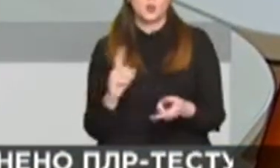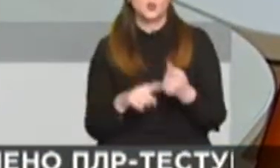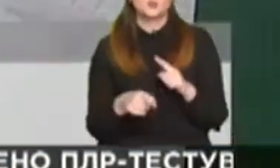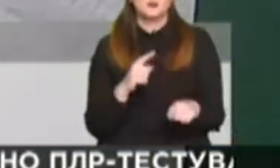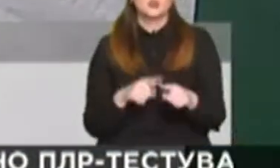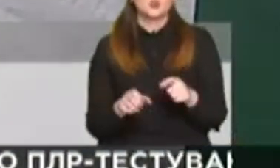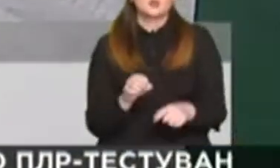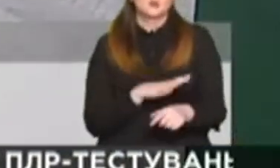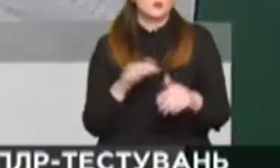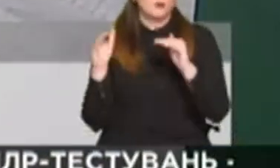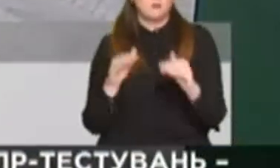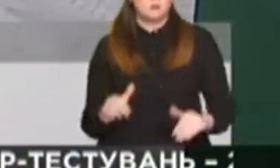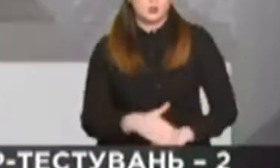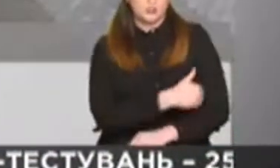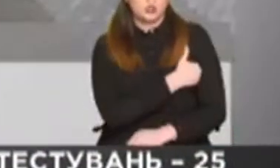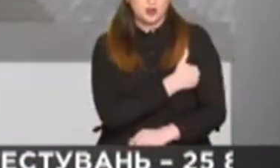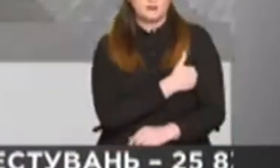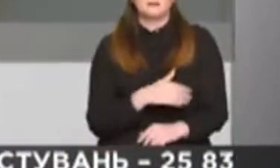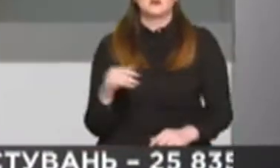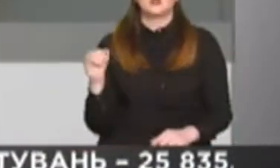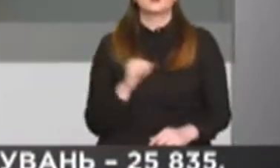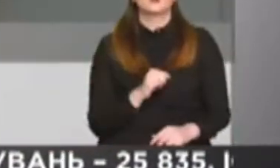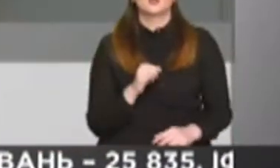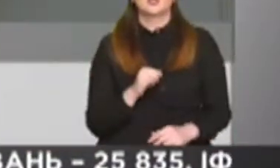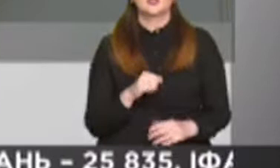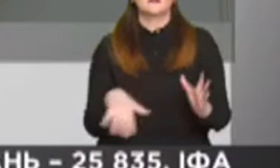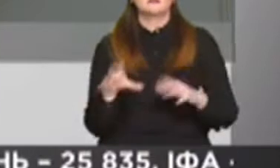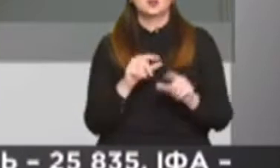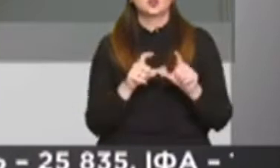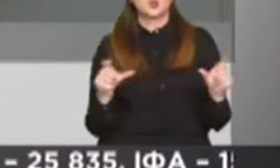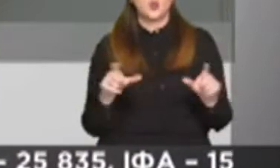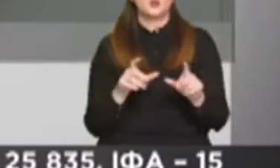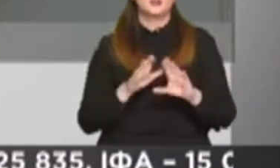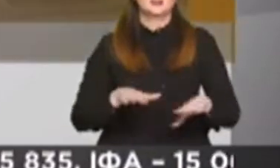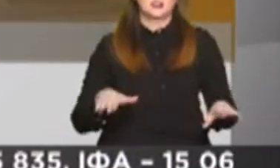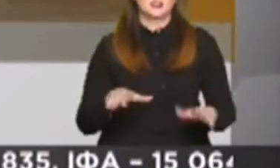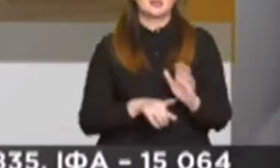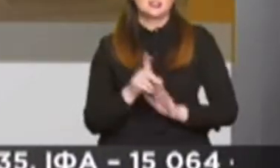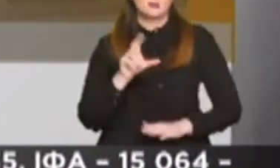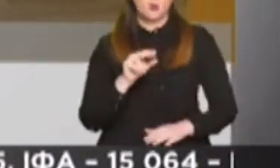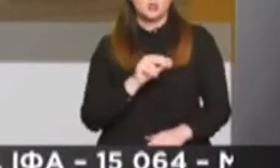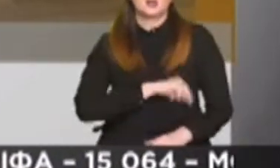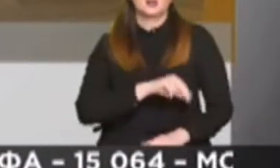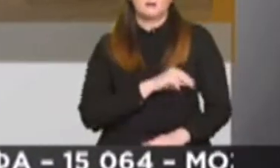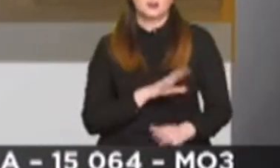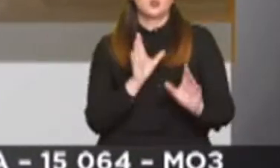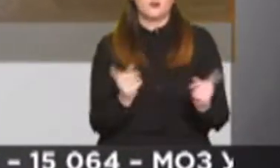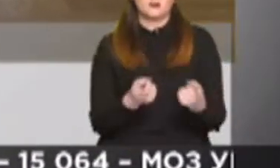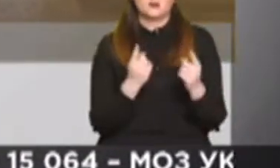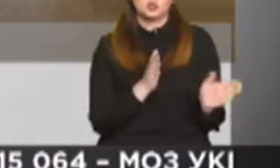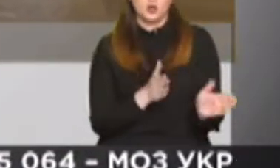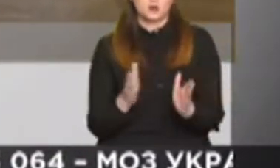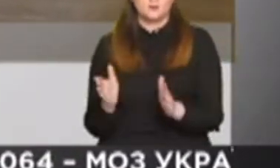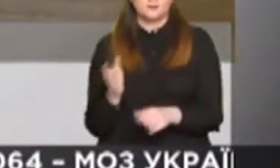з ймовірним пониженням температури. І всі школи, садки з понеділка працюватимуть у звичайному режимі.